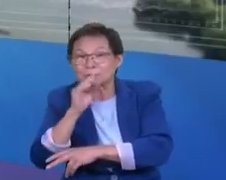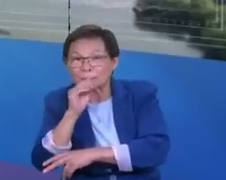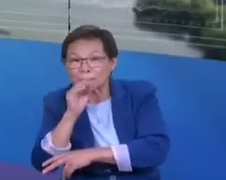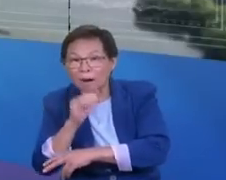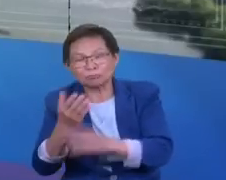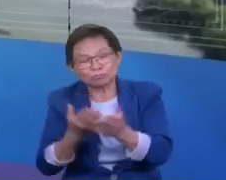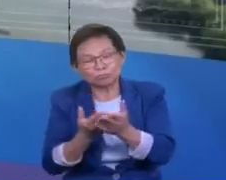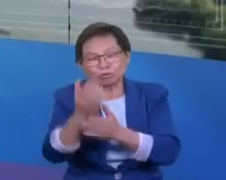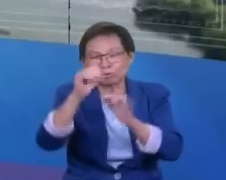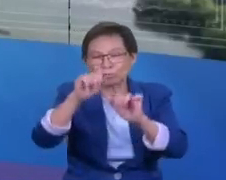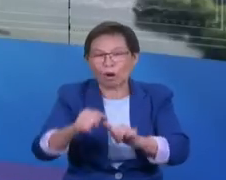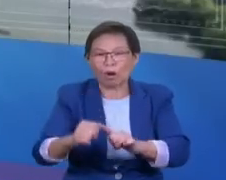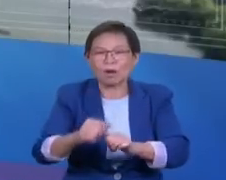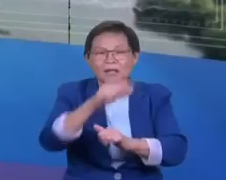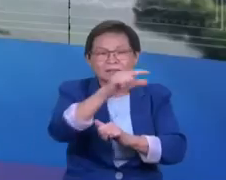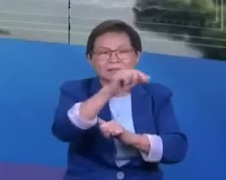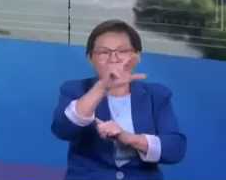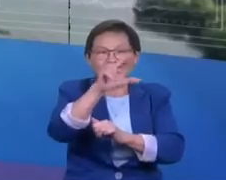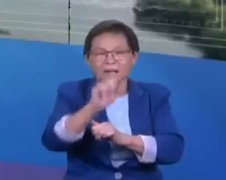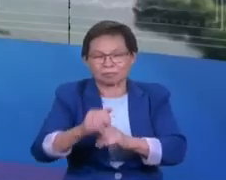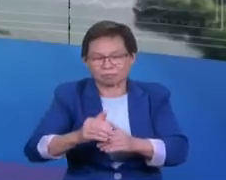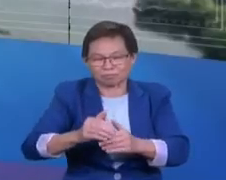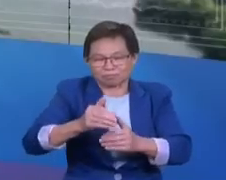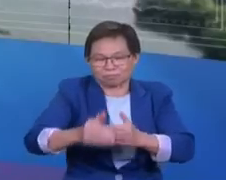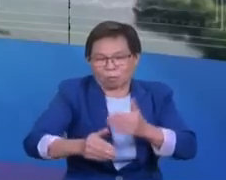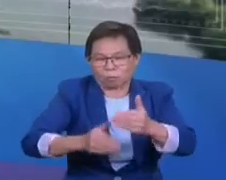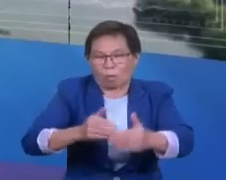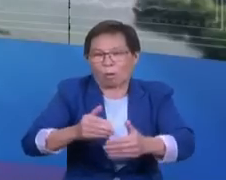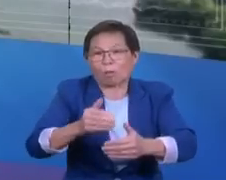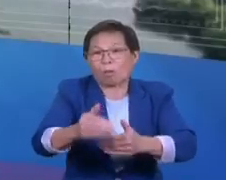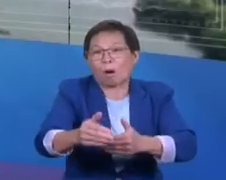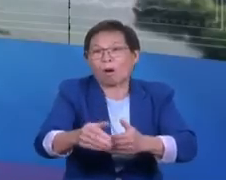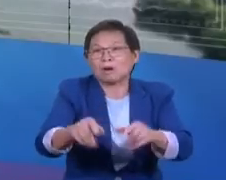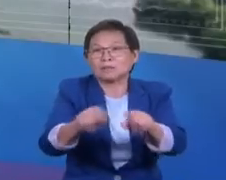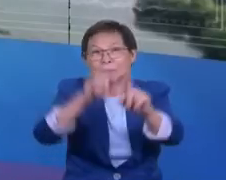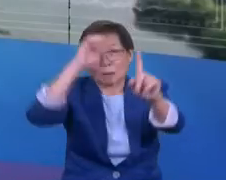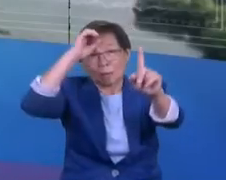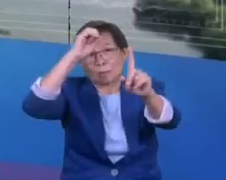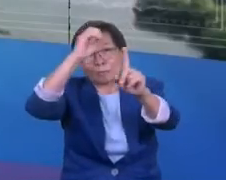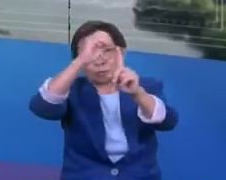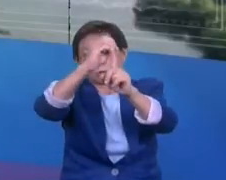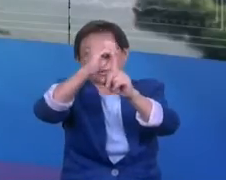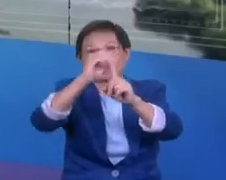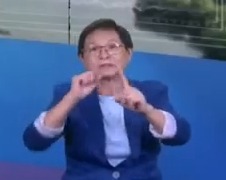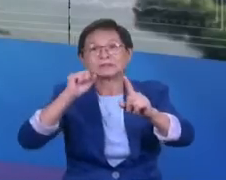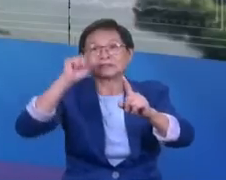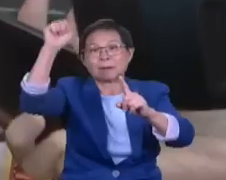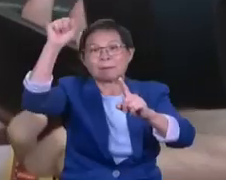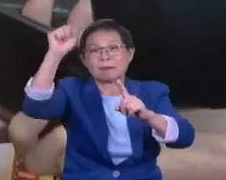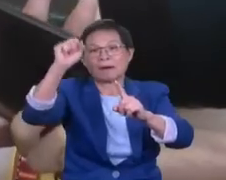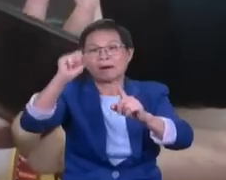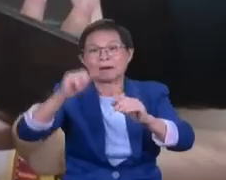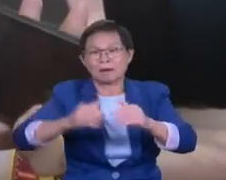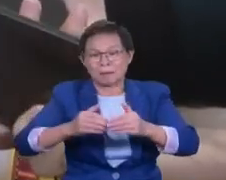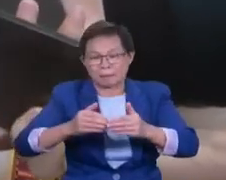ia sekaligus membawa GRS selangkah ke hadapan Selaras Hala tuju Sabah Maju Jaya